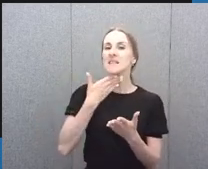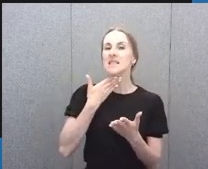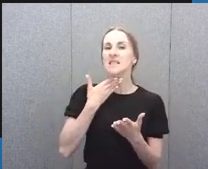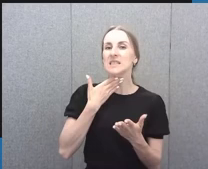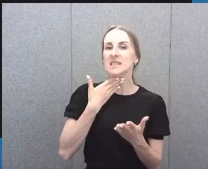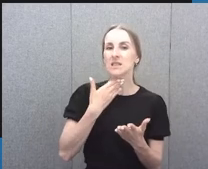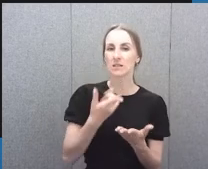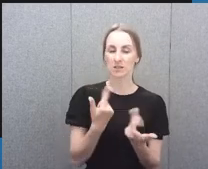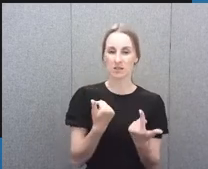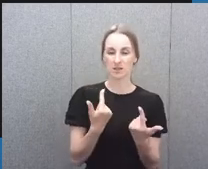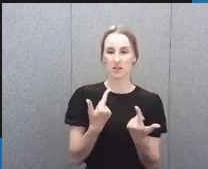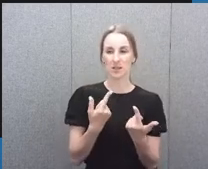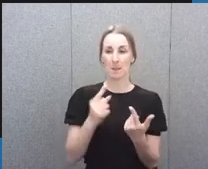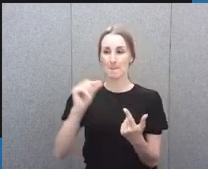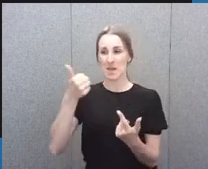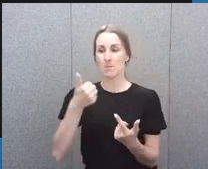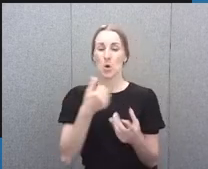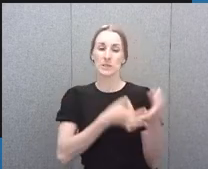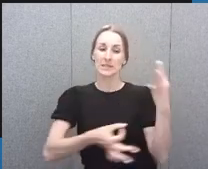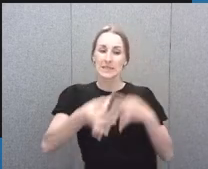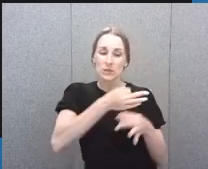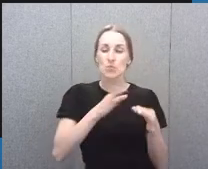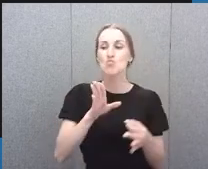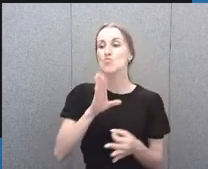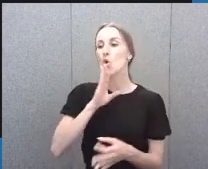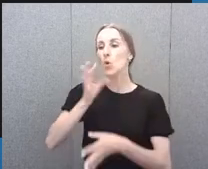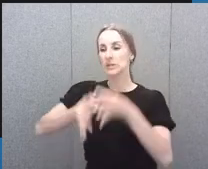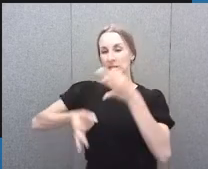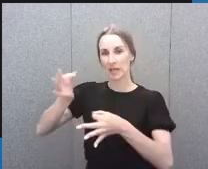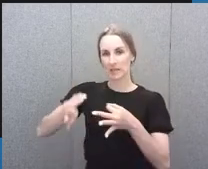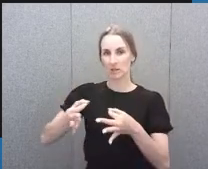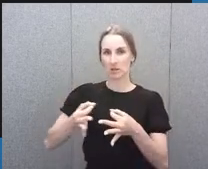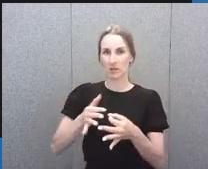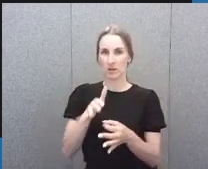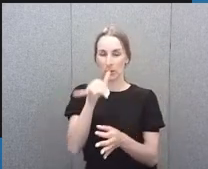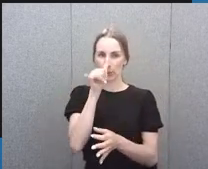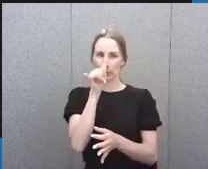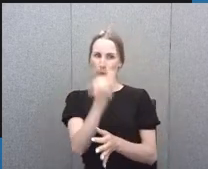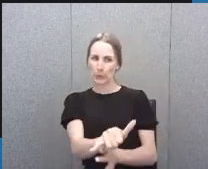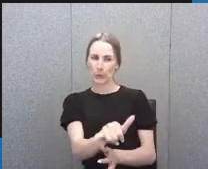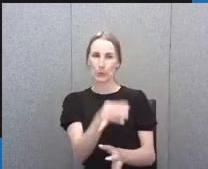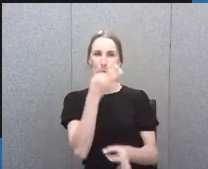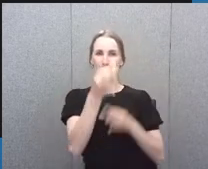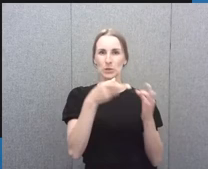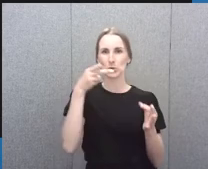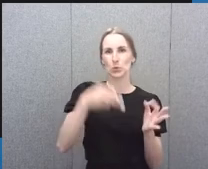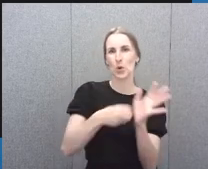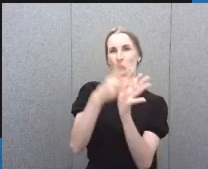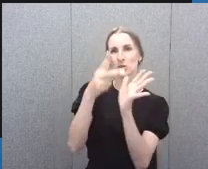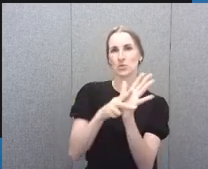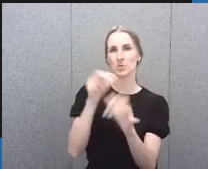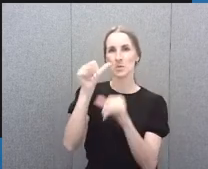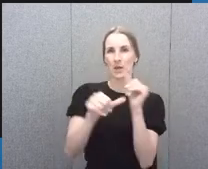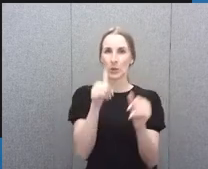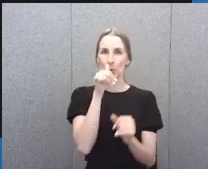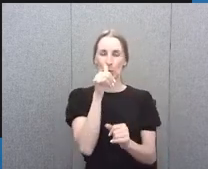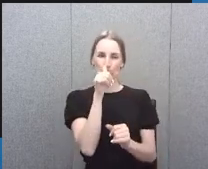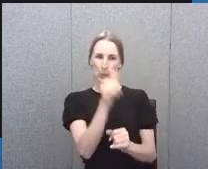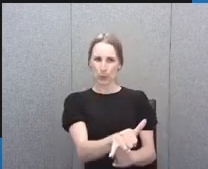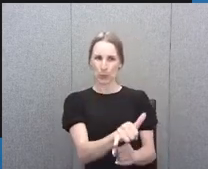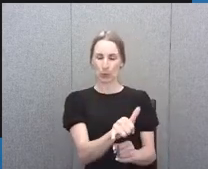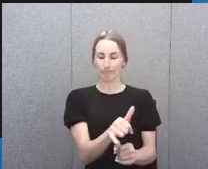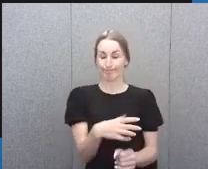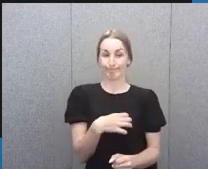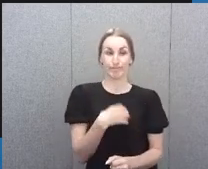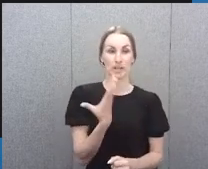тем голосом, тем мнением с самого первого нашего пленарного заседания, когда даже вам не разрешили высказаться